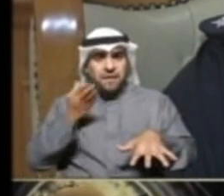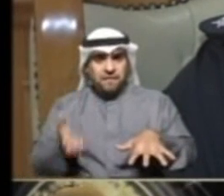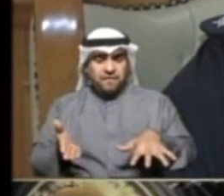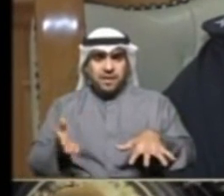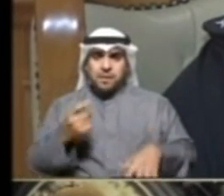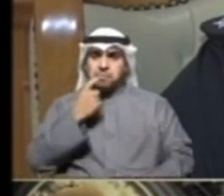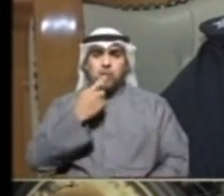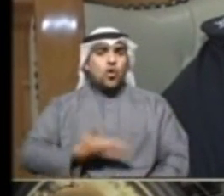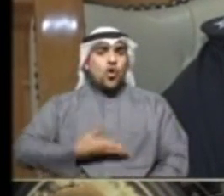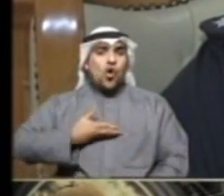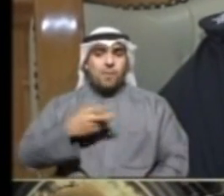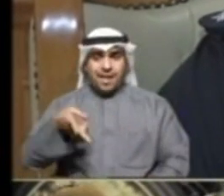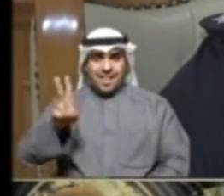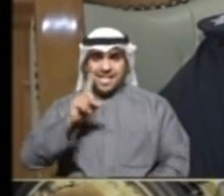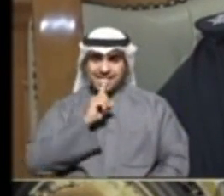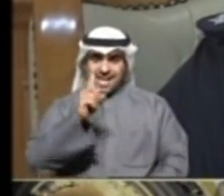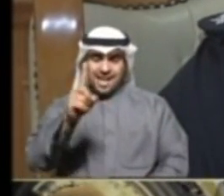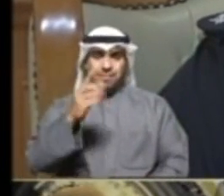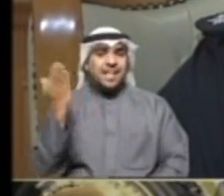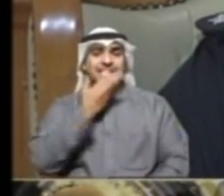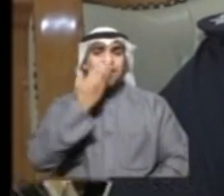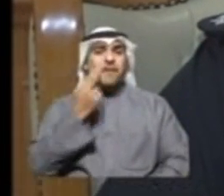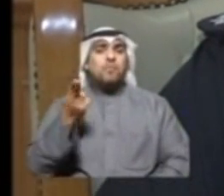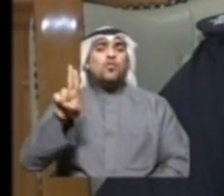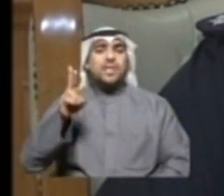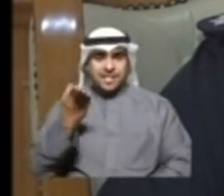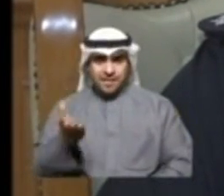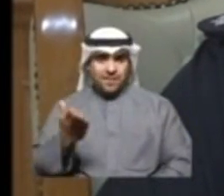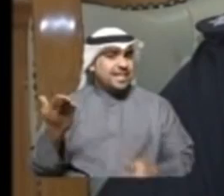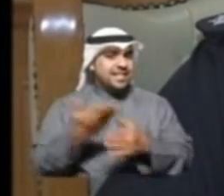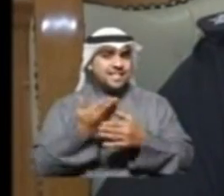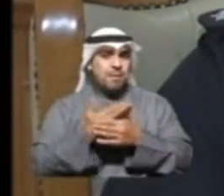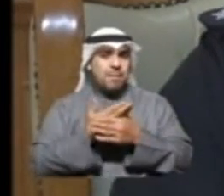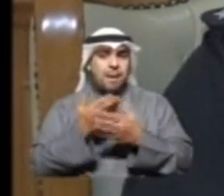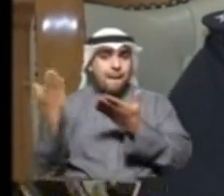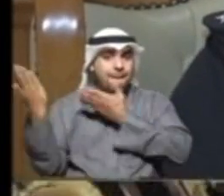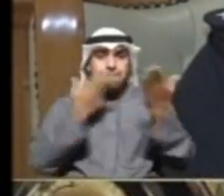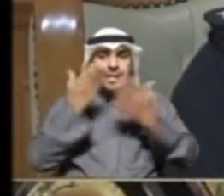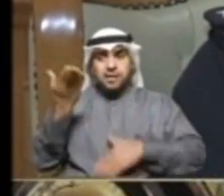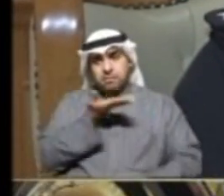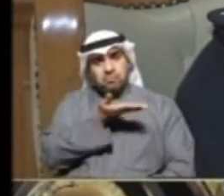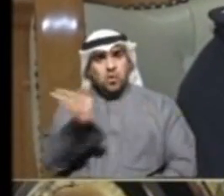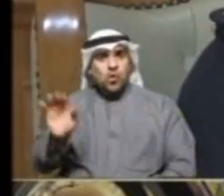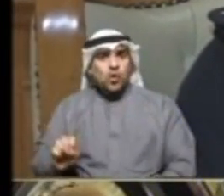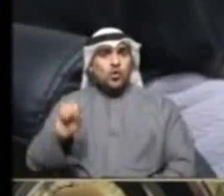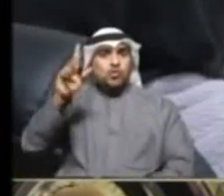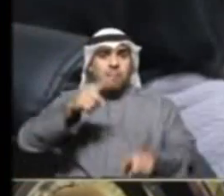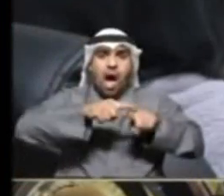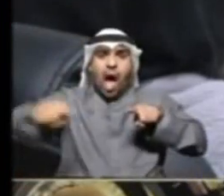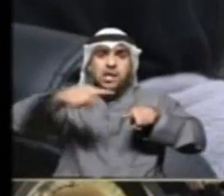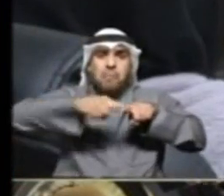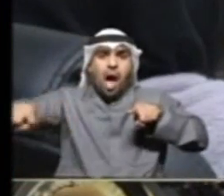عمر طالب في مرحلة المتوسطة. حرصت الإدارة أن ما تطلع خلال الأيام العادية من مدرسته وتحصيل